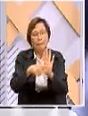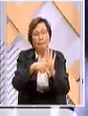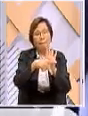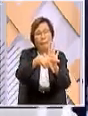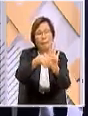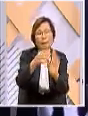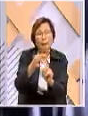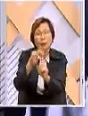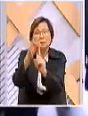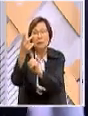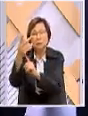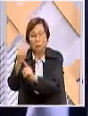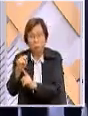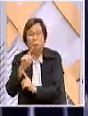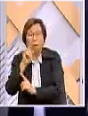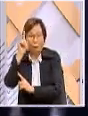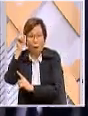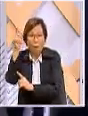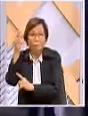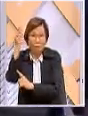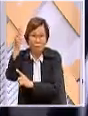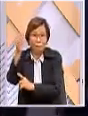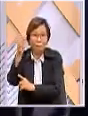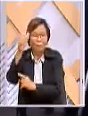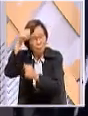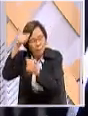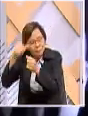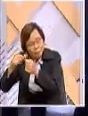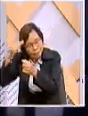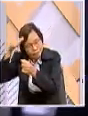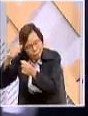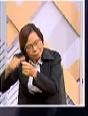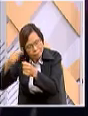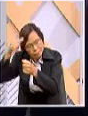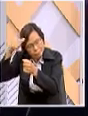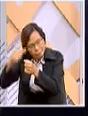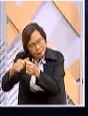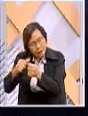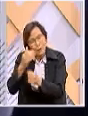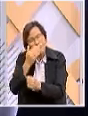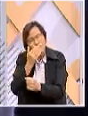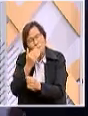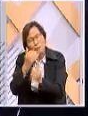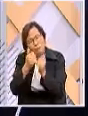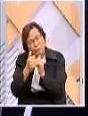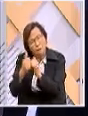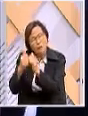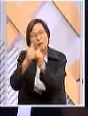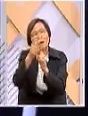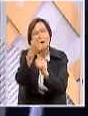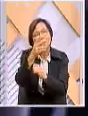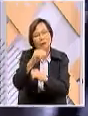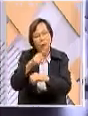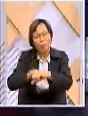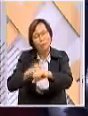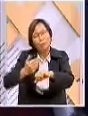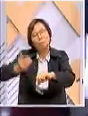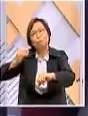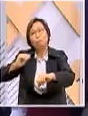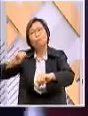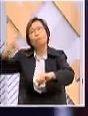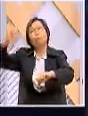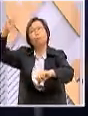sudah semestinya akan membawa anda mengimbau kembali kenangan-kenangan manis bersama RTM suatu ketika